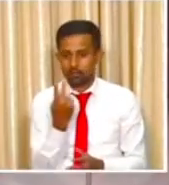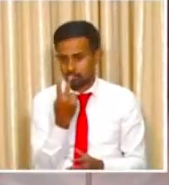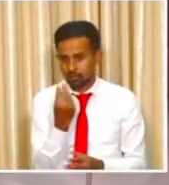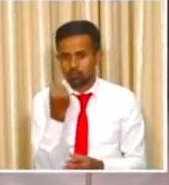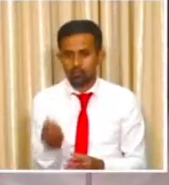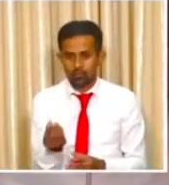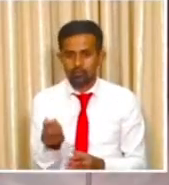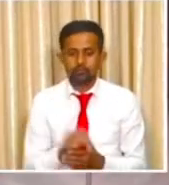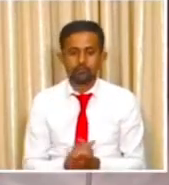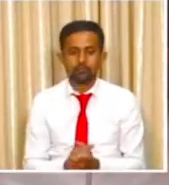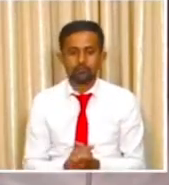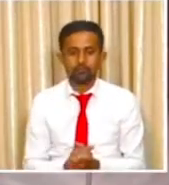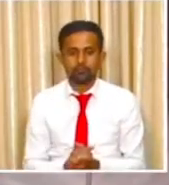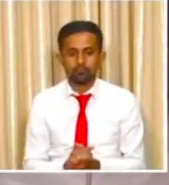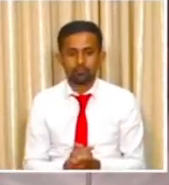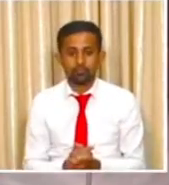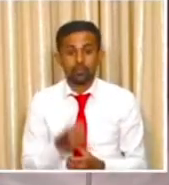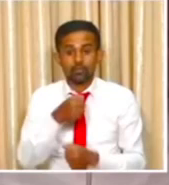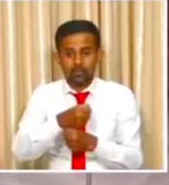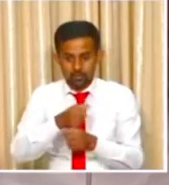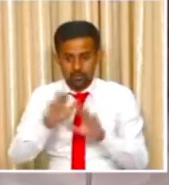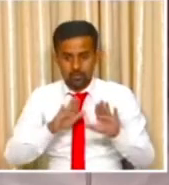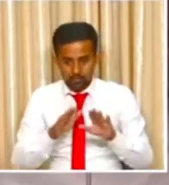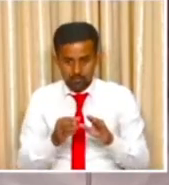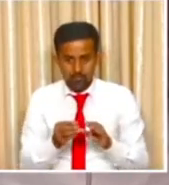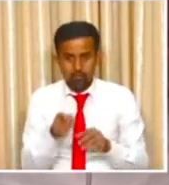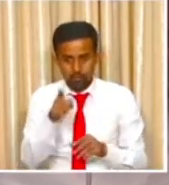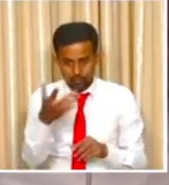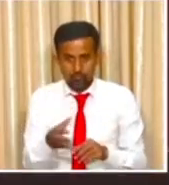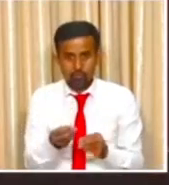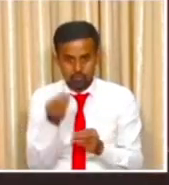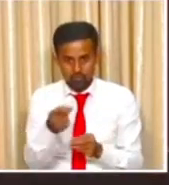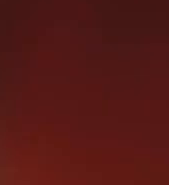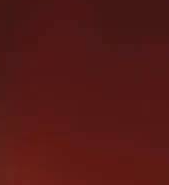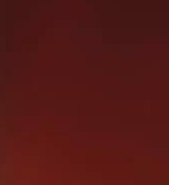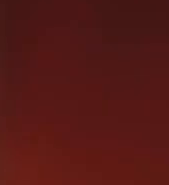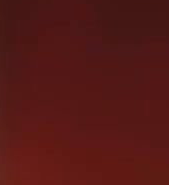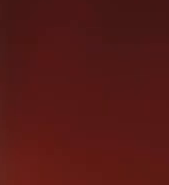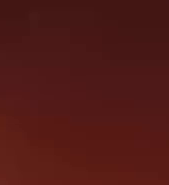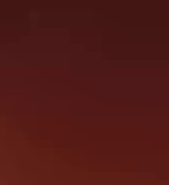හැබැයි ඊට පස්සේ යාපාන ලැන්ඩුවේ ඔබතුමා හිටියේ ඒකෙදෙත් දුන්නද? Honorable Minister of Fisheries.